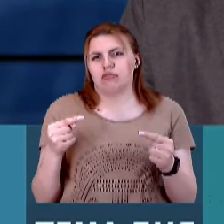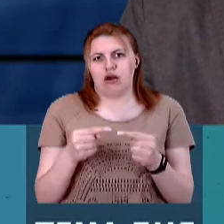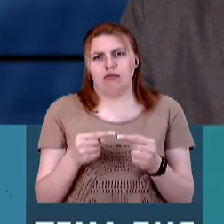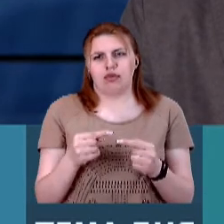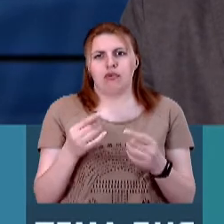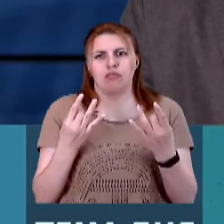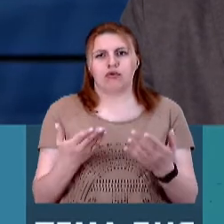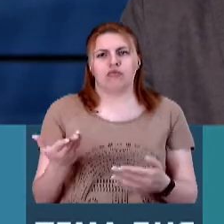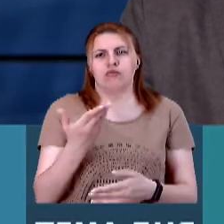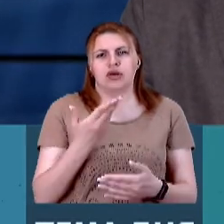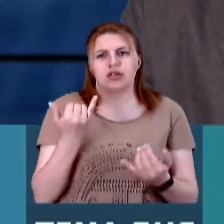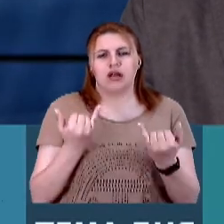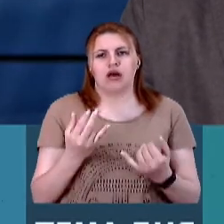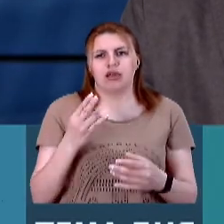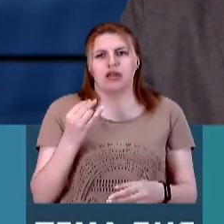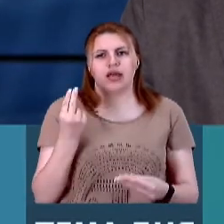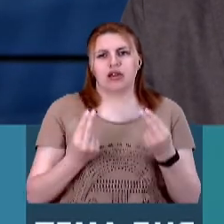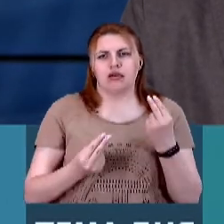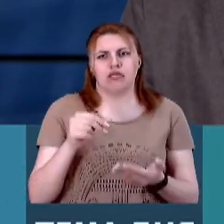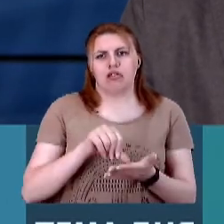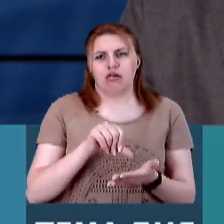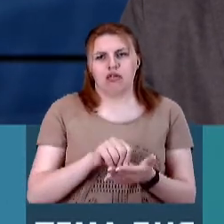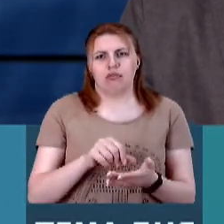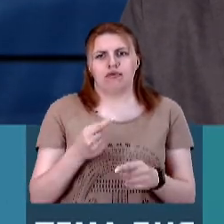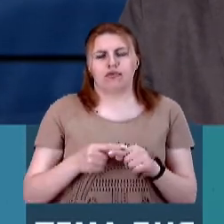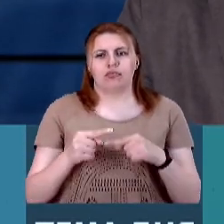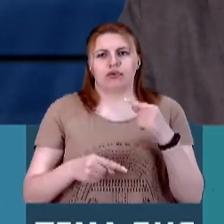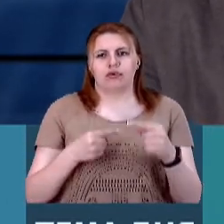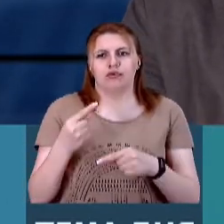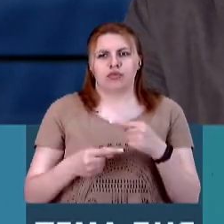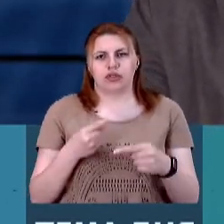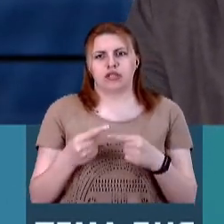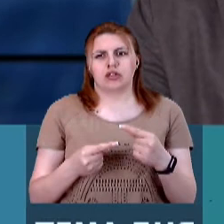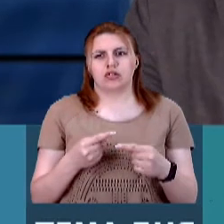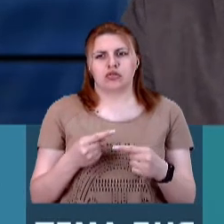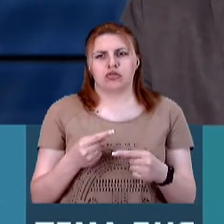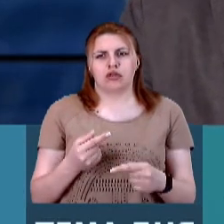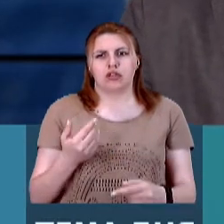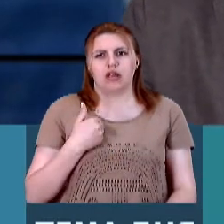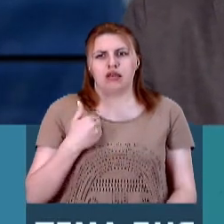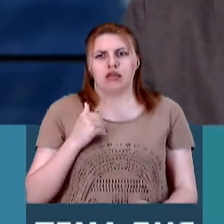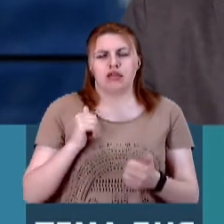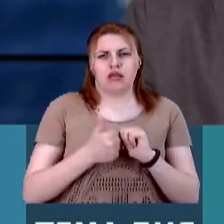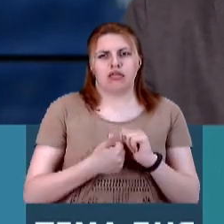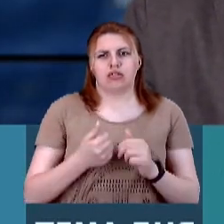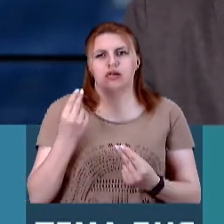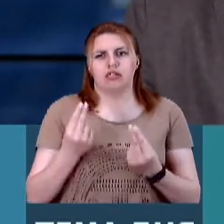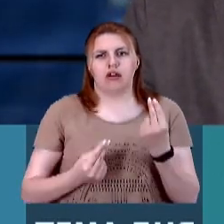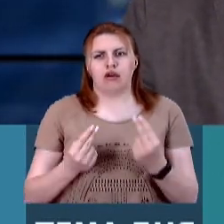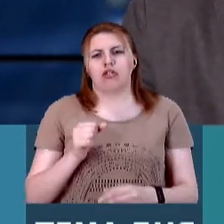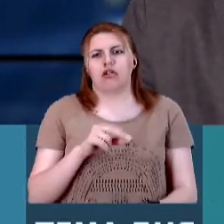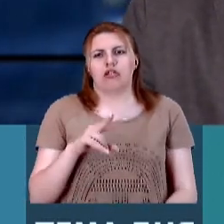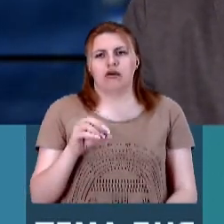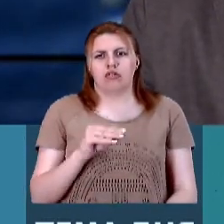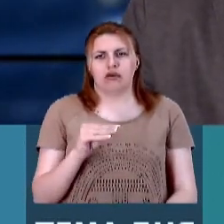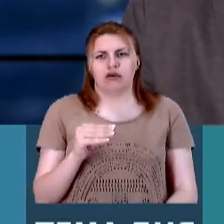є іграками цього процесу в геополітичному сенсі. За нас грають, але ж